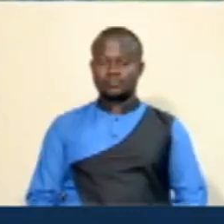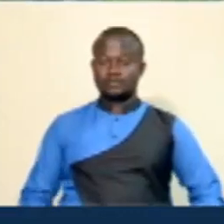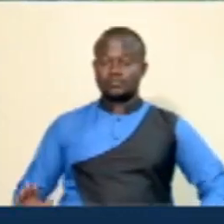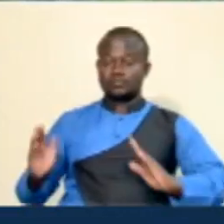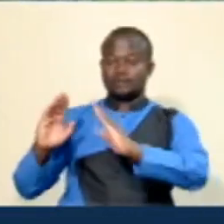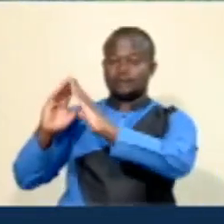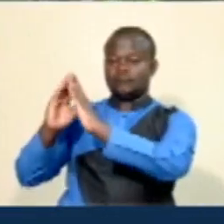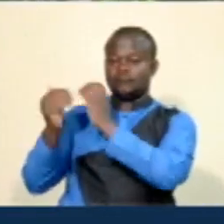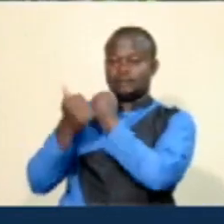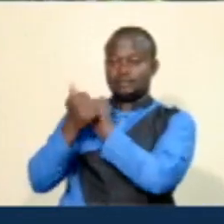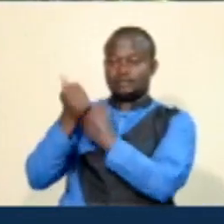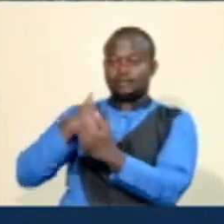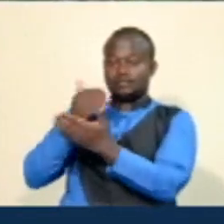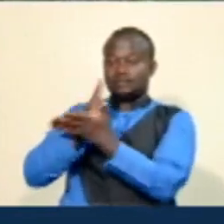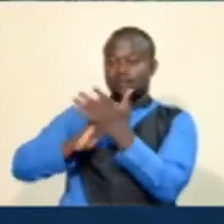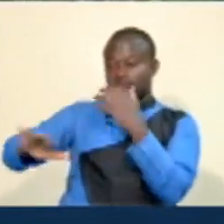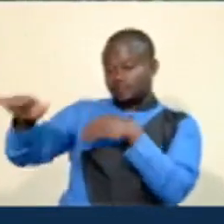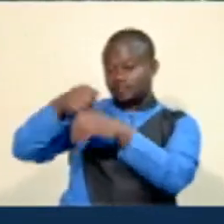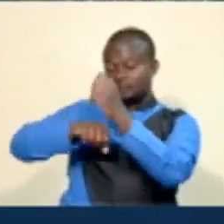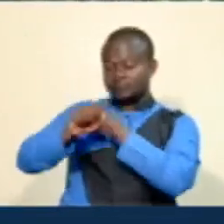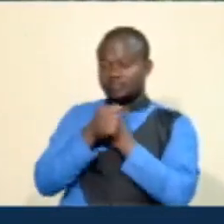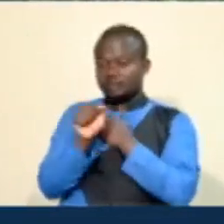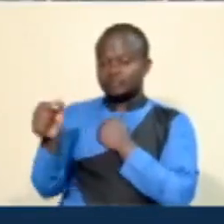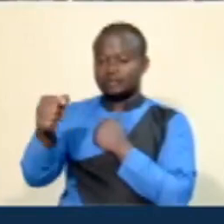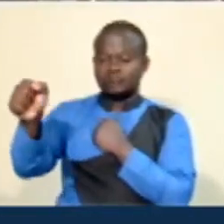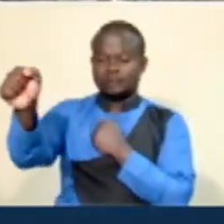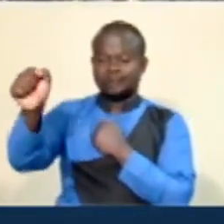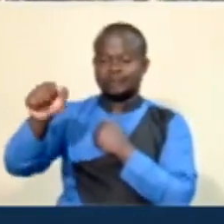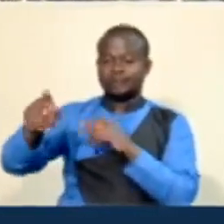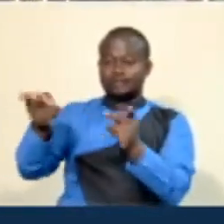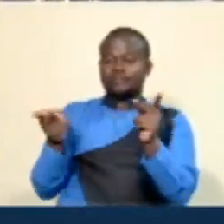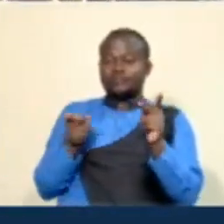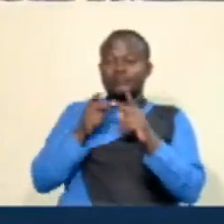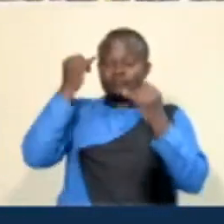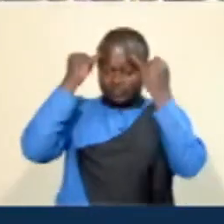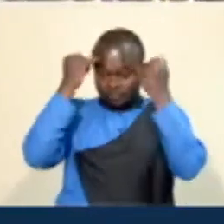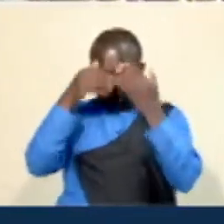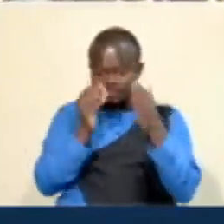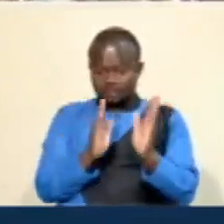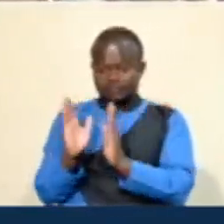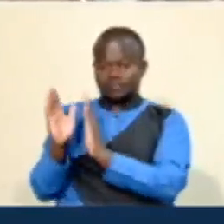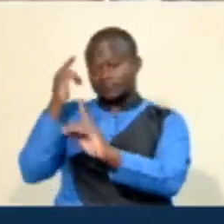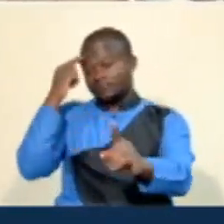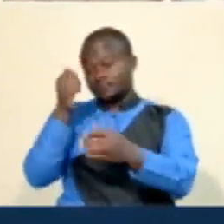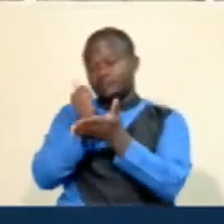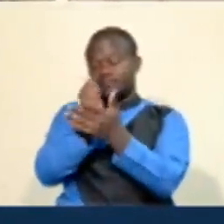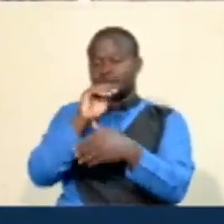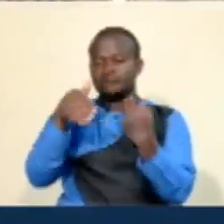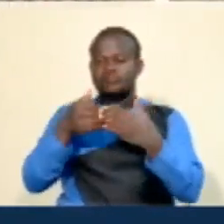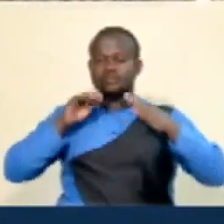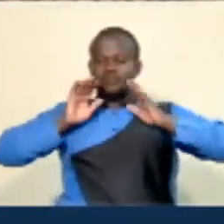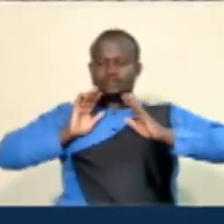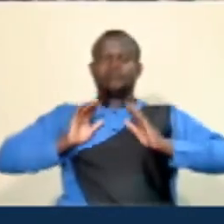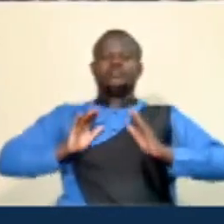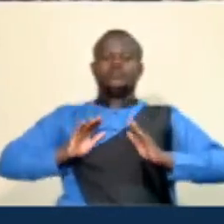Umusozi wa Rubavu ufite igice cyahariwe ibikorwa by'ubukerarugendo. Aha hantu igitekerezo cyo kwatunganya cyari kigamije gufasha abantu kuruhuka